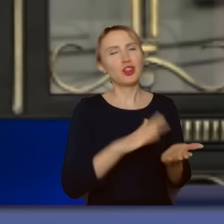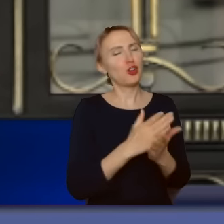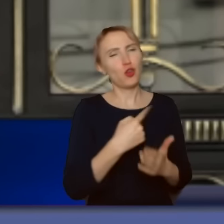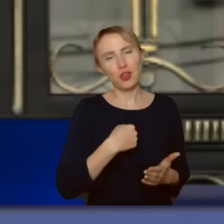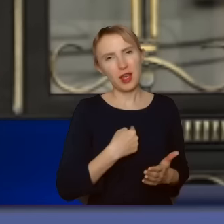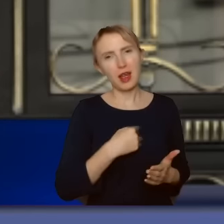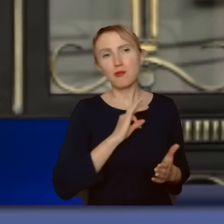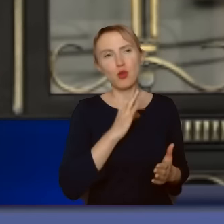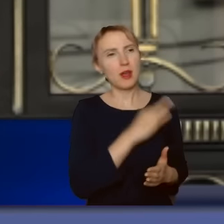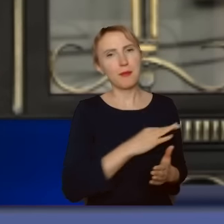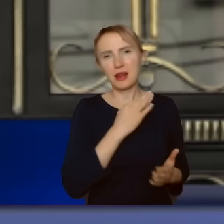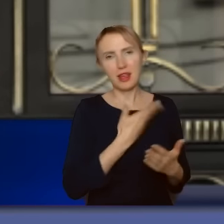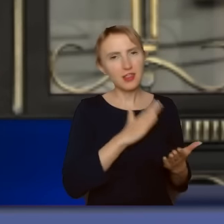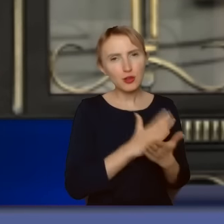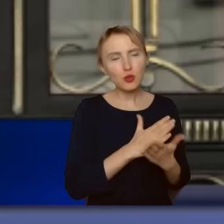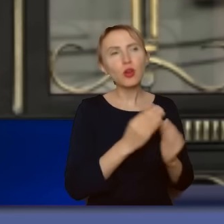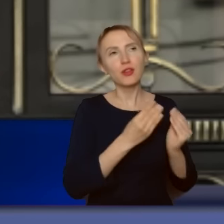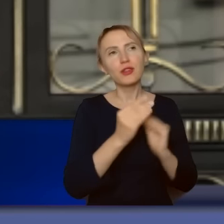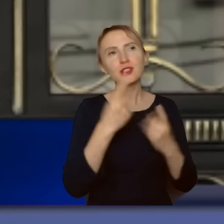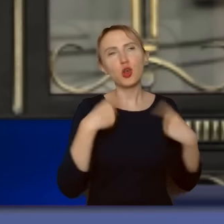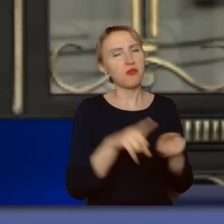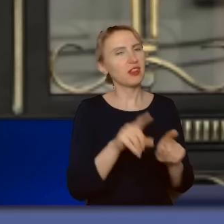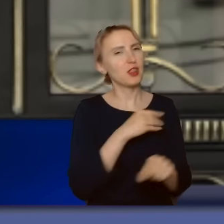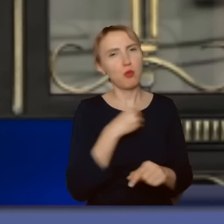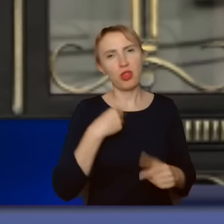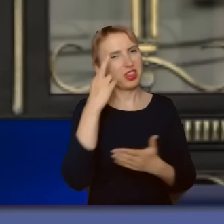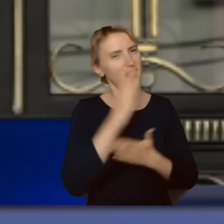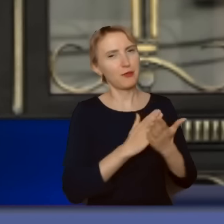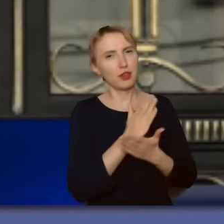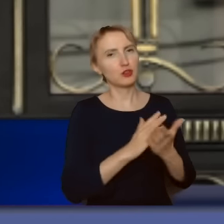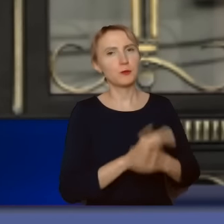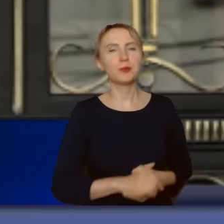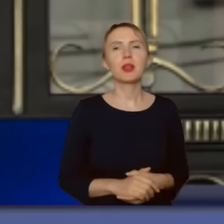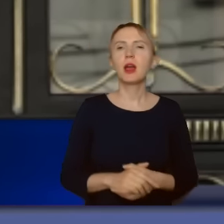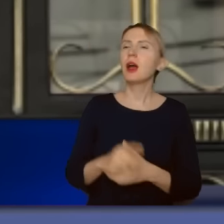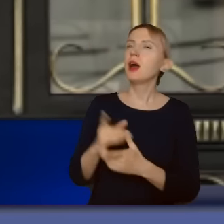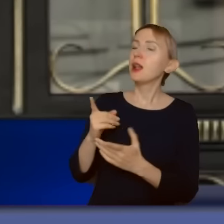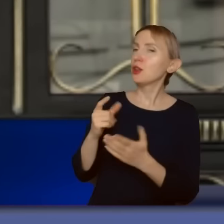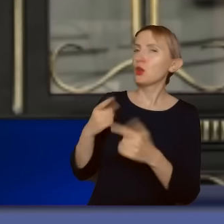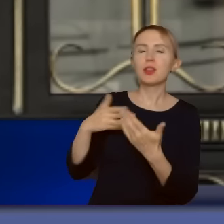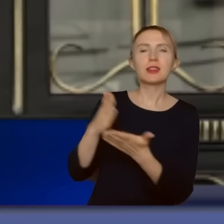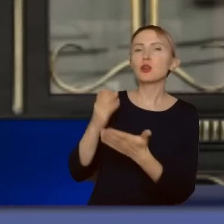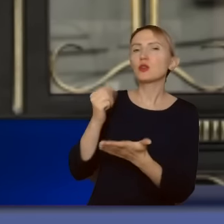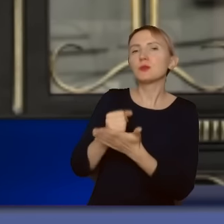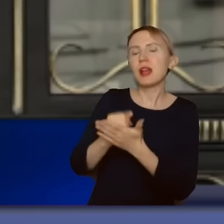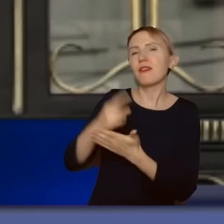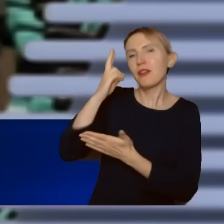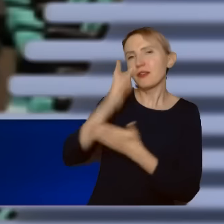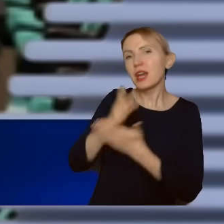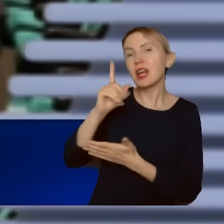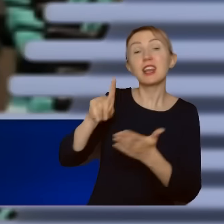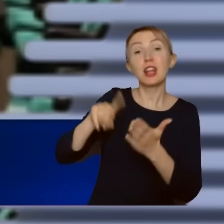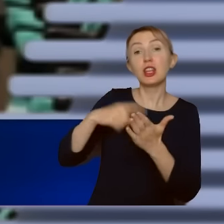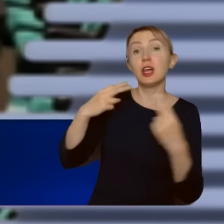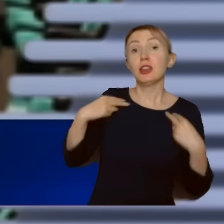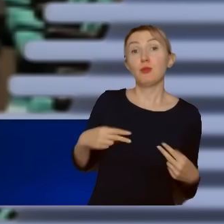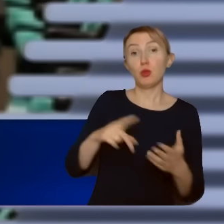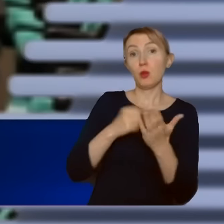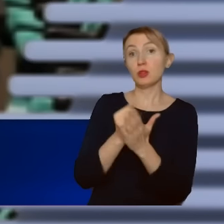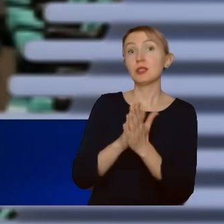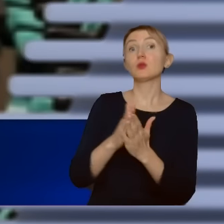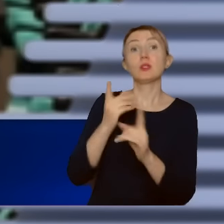środowisko polityczne i coraz więcej Polaków nie wierzy. To jest tylko kwestia wiary, czy to jest to, że wy uznajecie, uznaliście, że Trybunał Konstytucyjny jest legalny, bo gdybyście